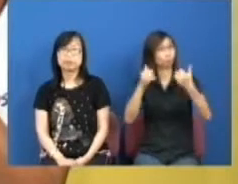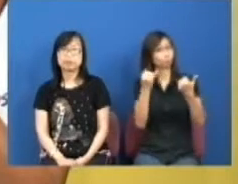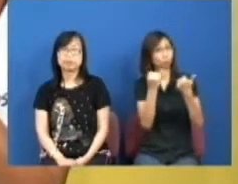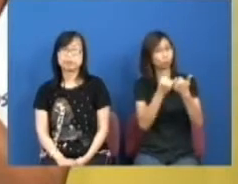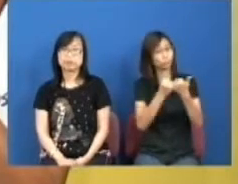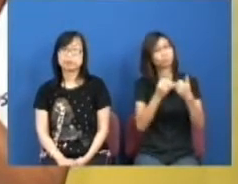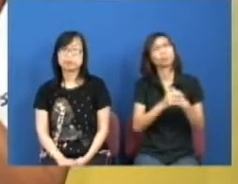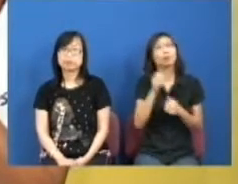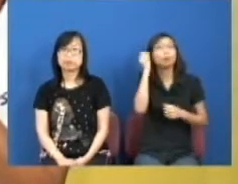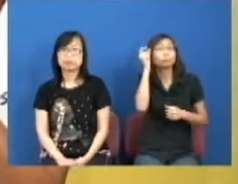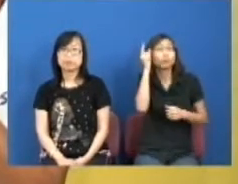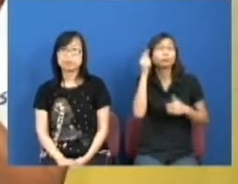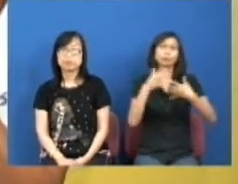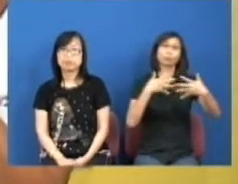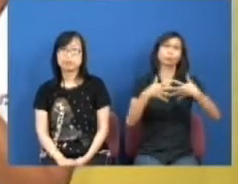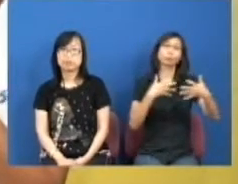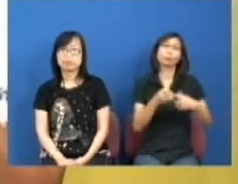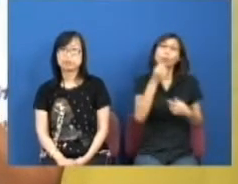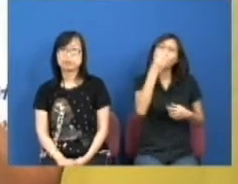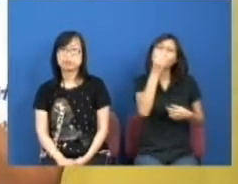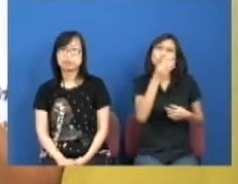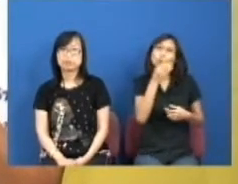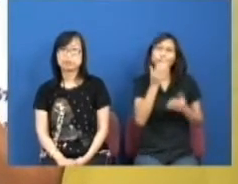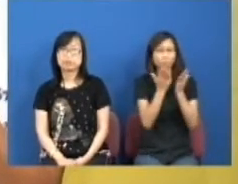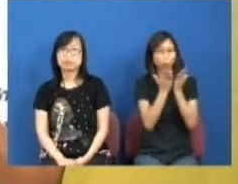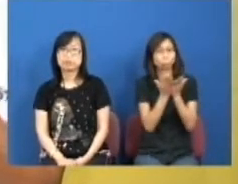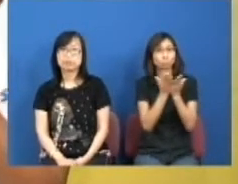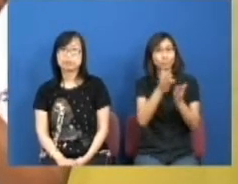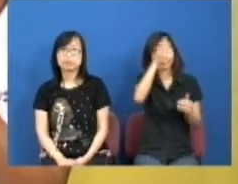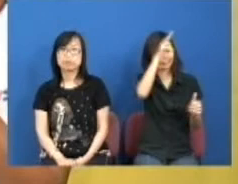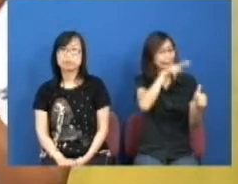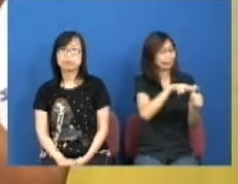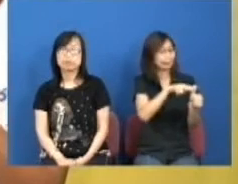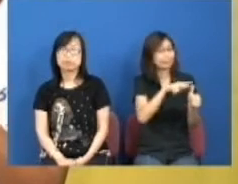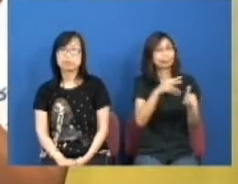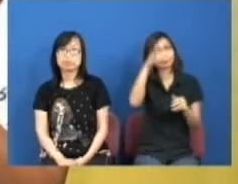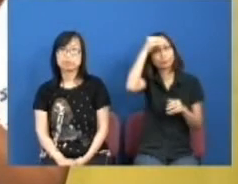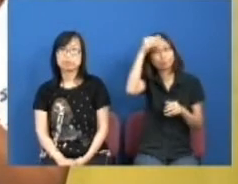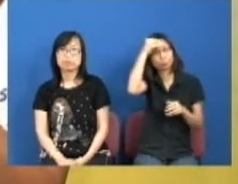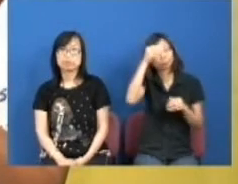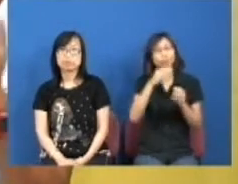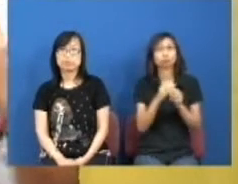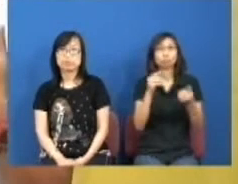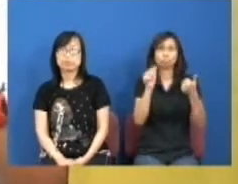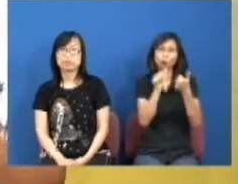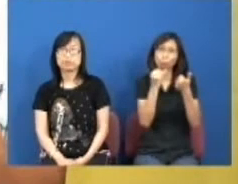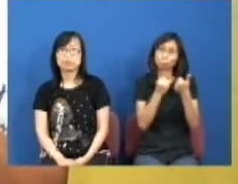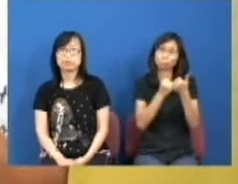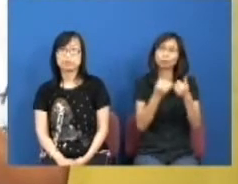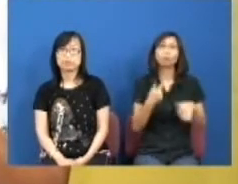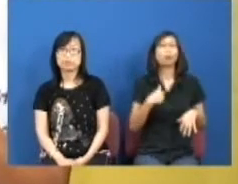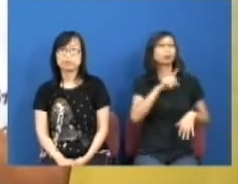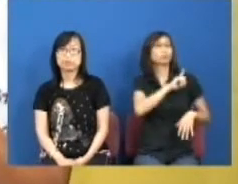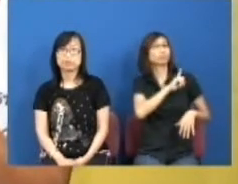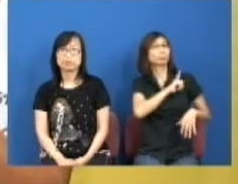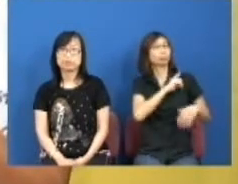嘅就係、是因為發現到喺香港讀政治學嘅即係學生，咁當然其實。我自己學生多